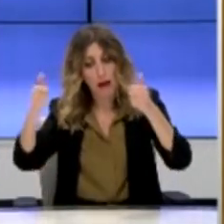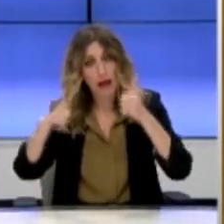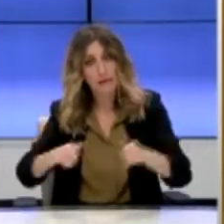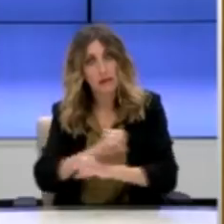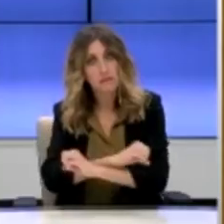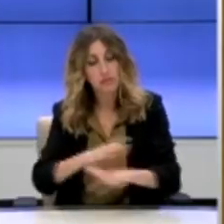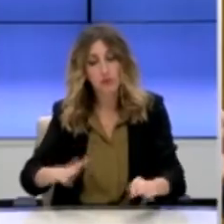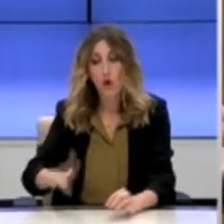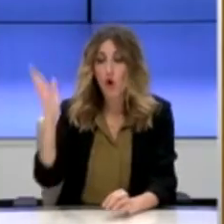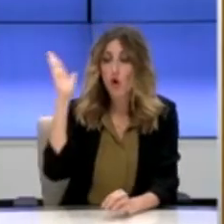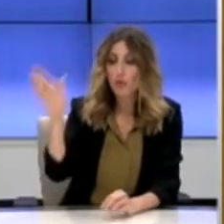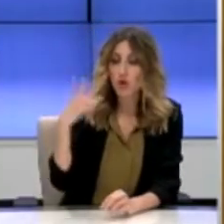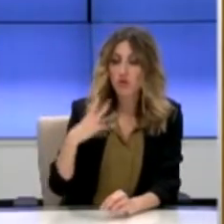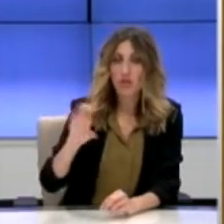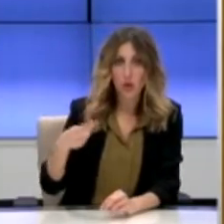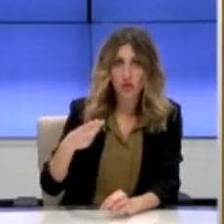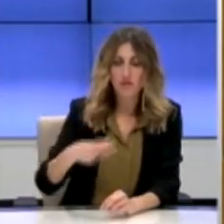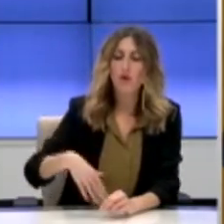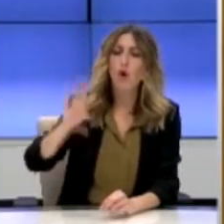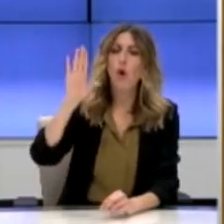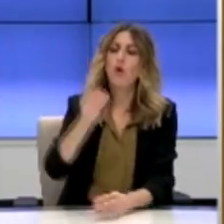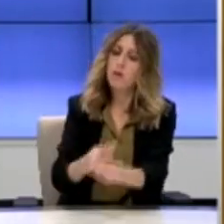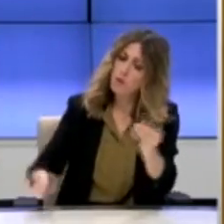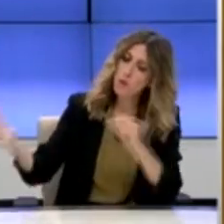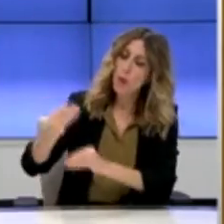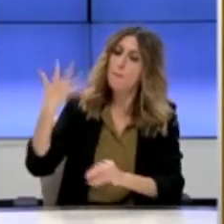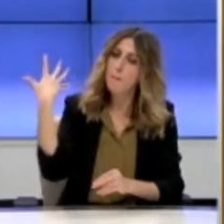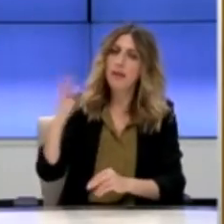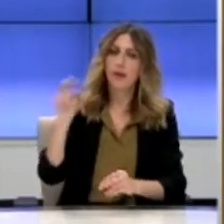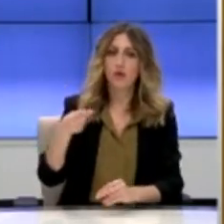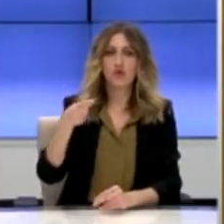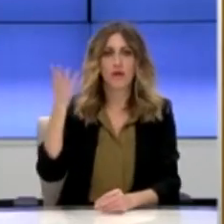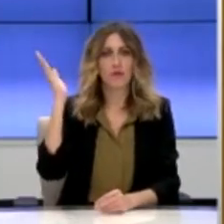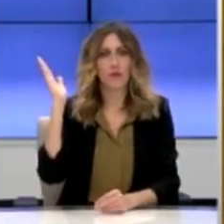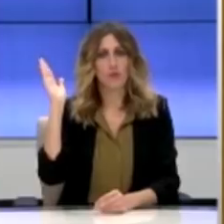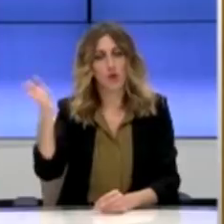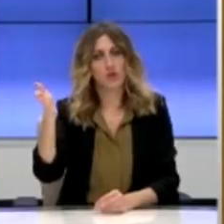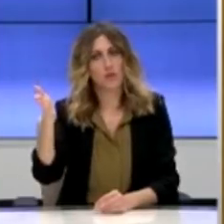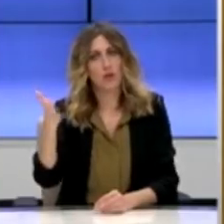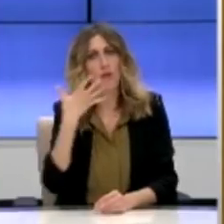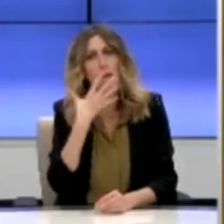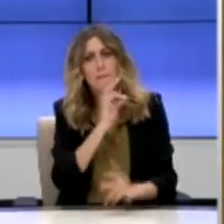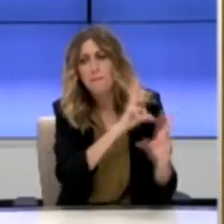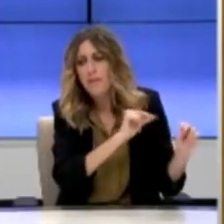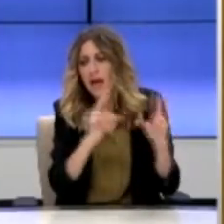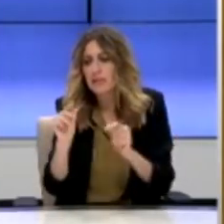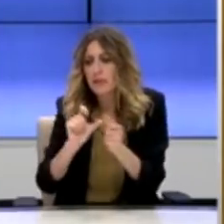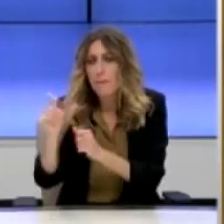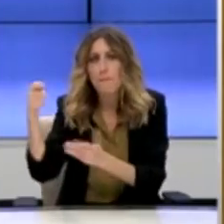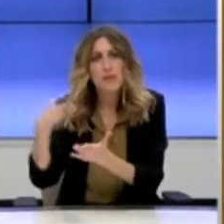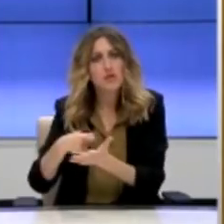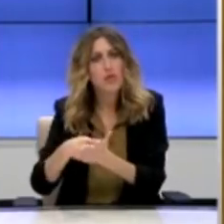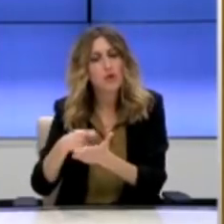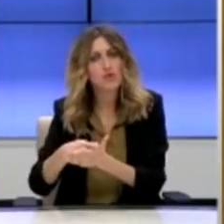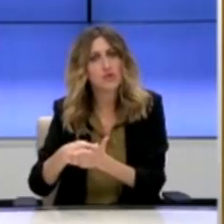στους εργαζόμενους, 500 ευρώ είπατε, θα τα αυξήσετε δηλαδή, σχεδόν ένα μισθό. Αλλά δεν σας είδαμε